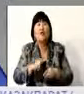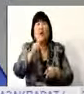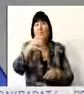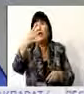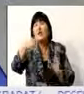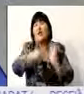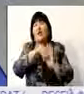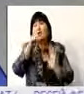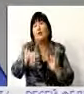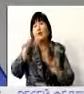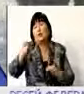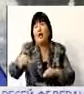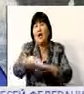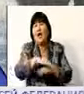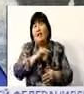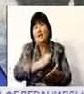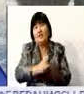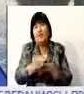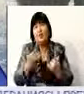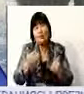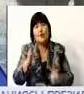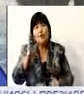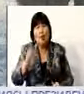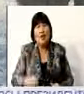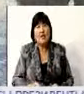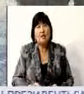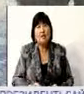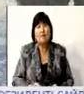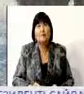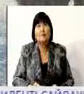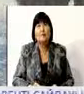46 000 тұрғынға қызмет көрсетеді. Ақерке Берікбекқызы, Нұрбек Нұрмахан, Қызылорда телеарнасы.